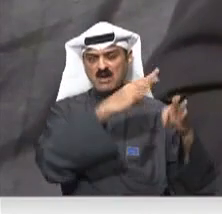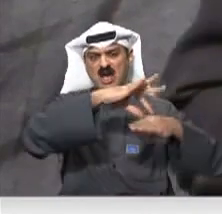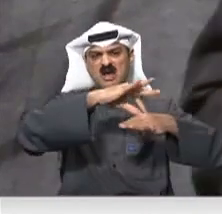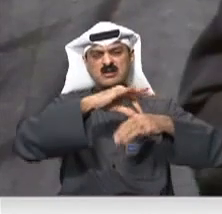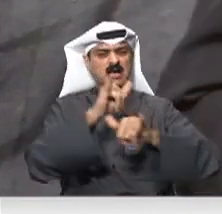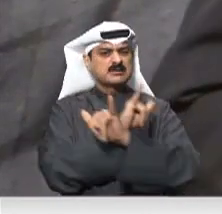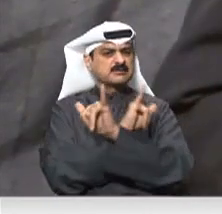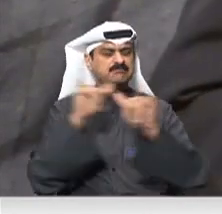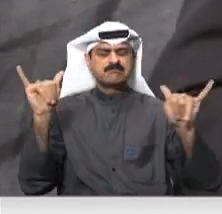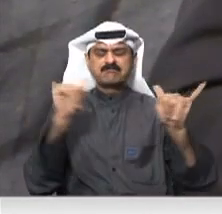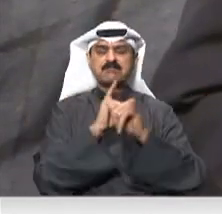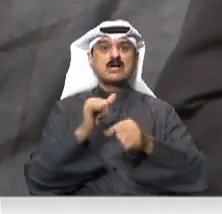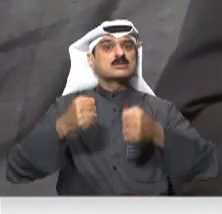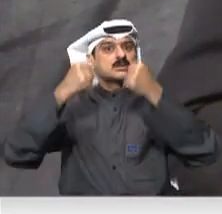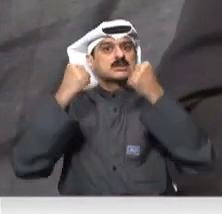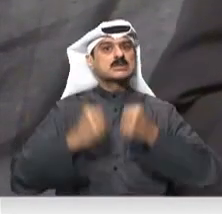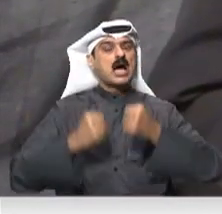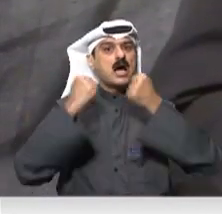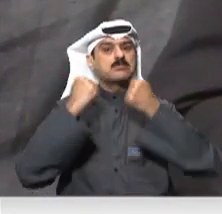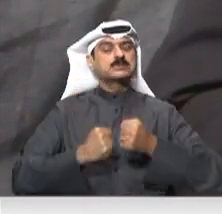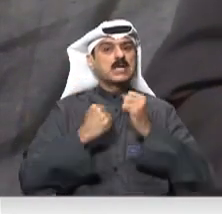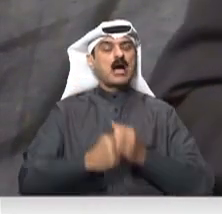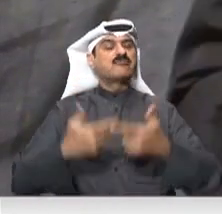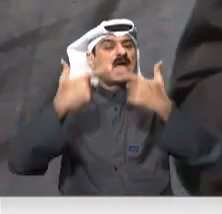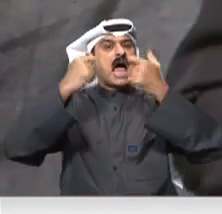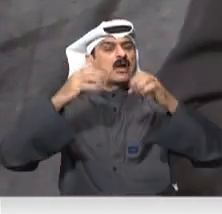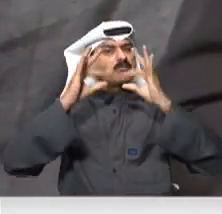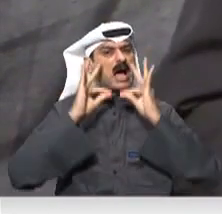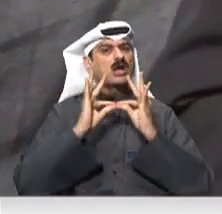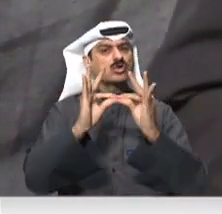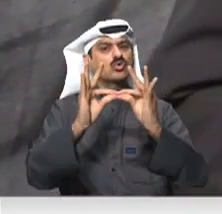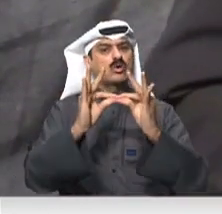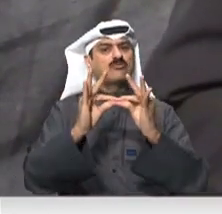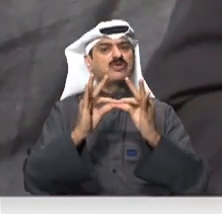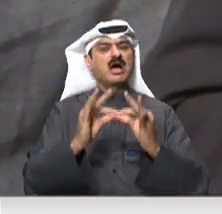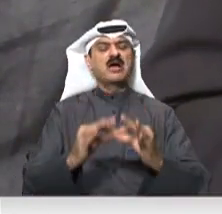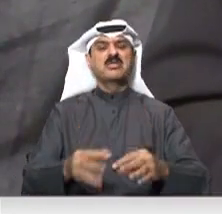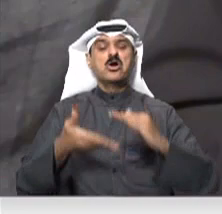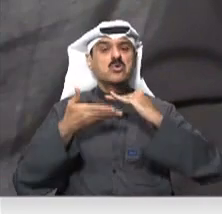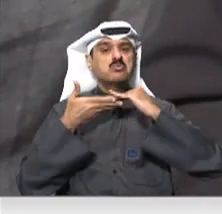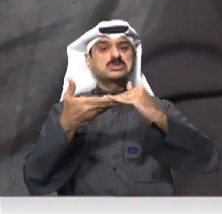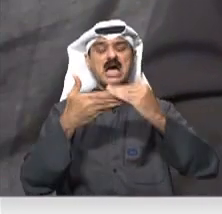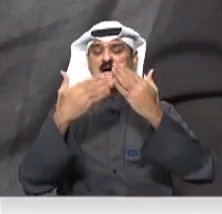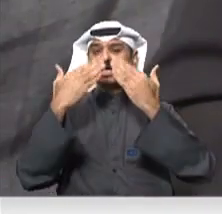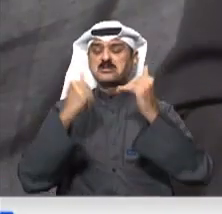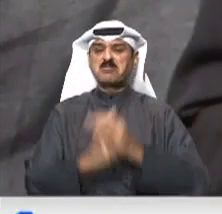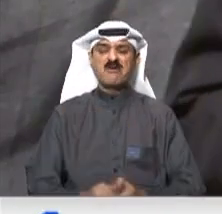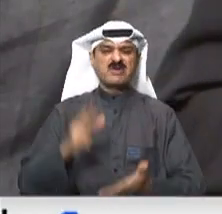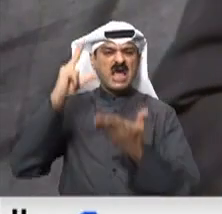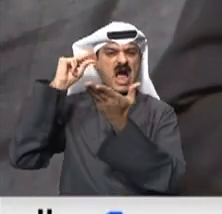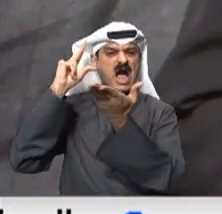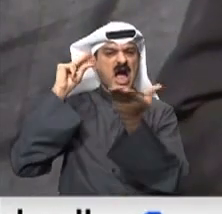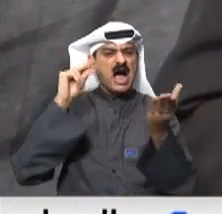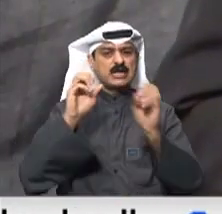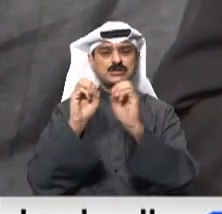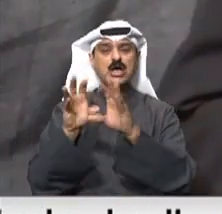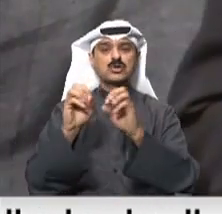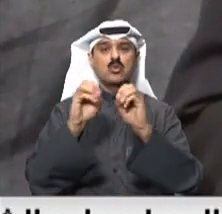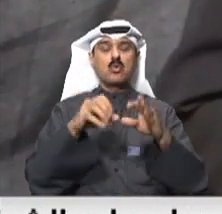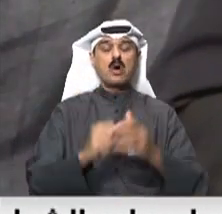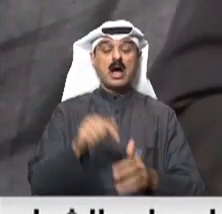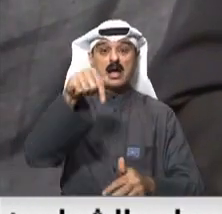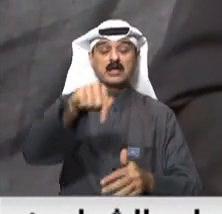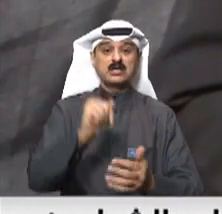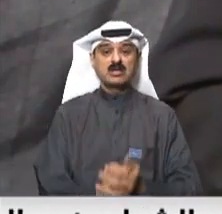يمكن تخيلها الحرب والعدوان وقله الامكانيات زادت من تفاقم الاوضاع المعيشيه لديهم في